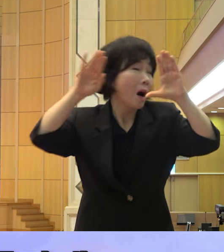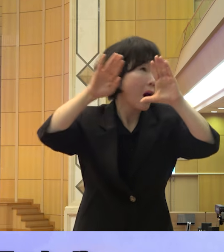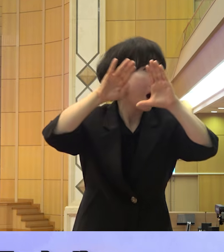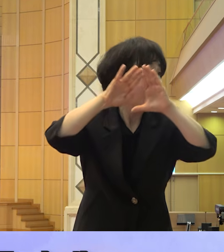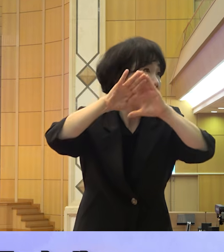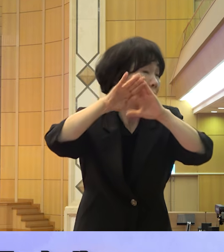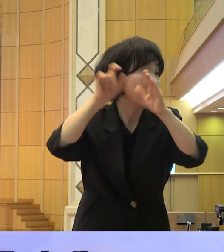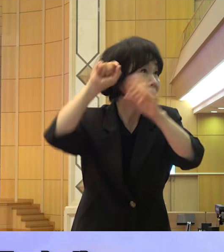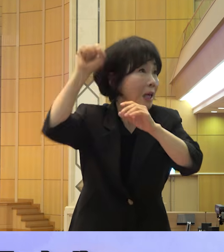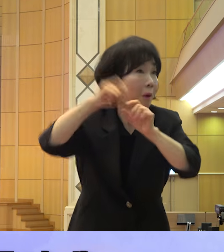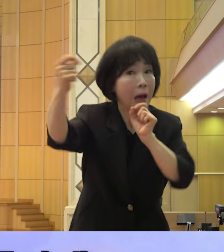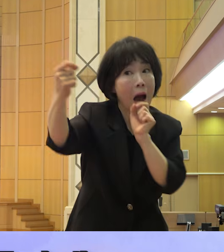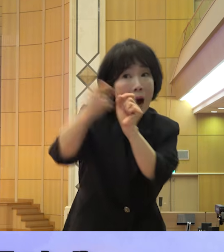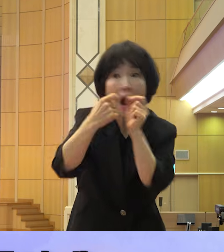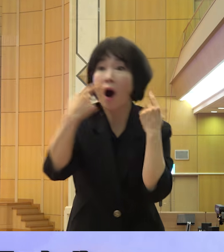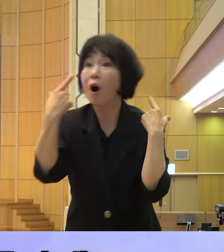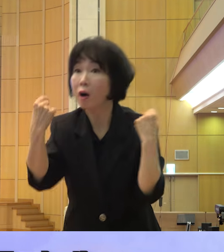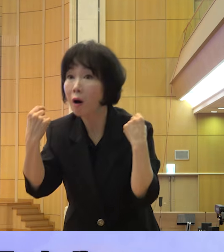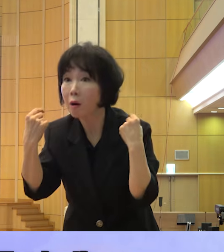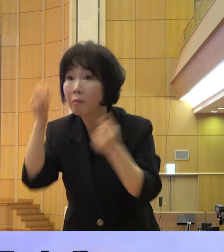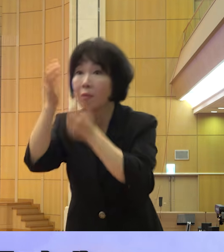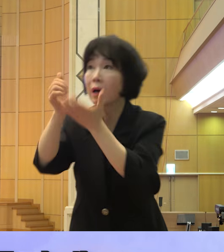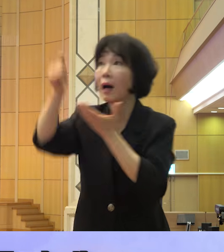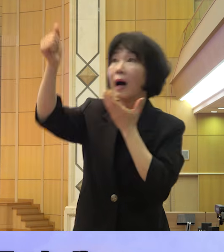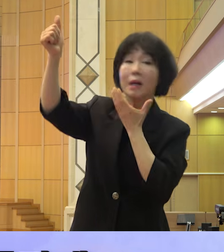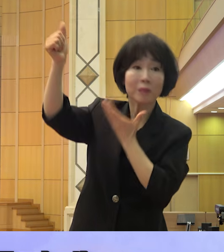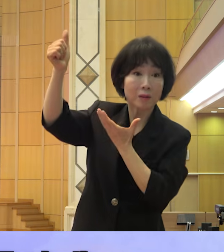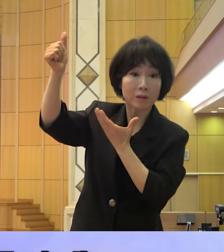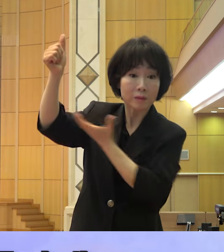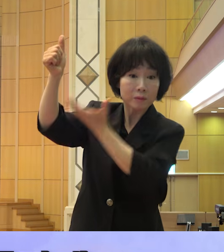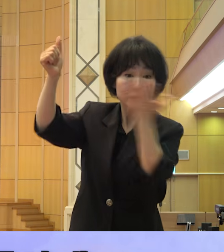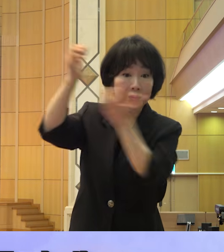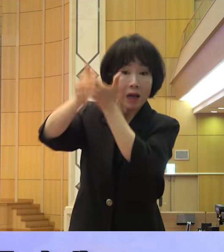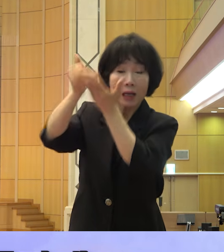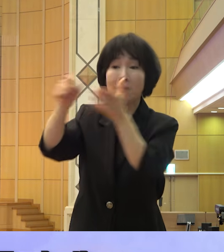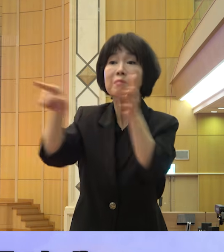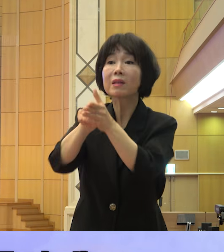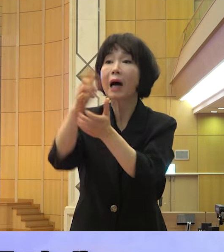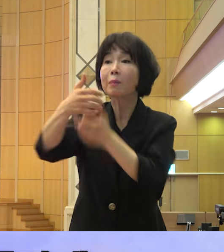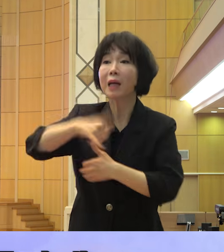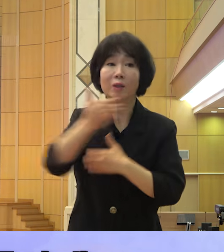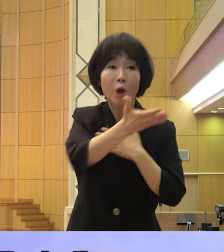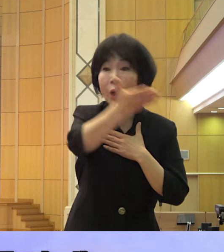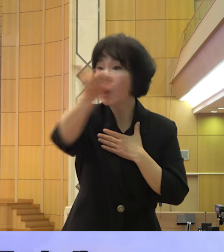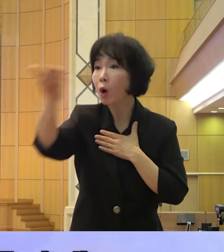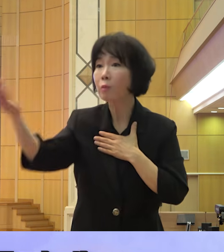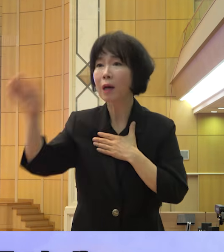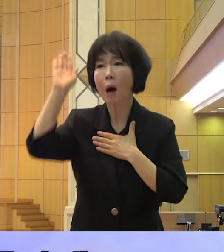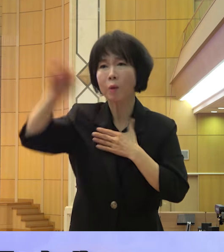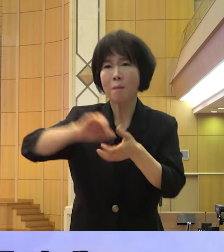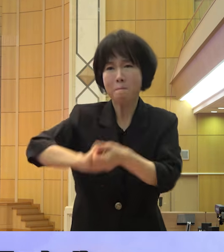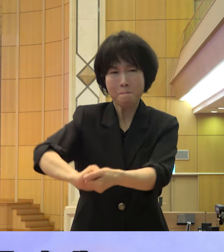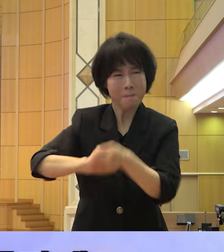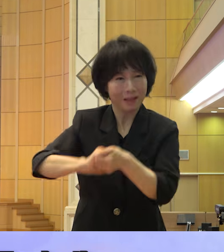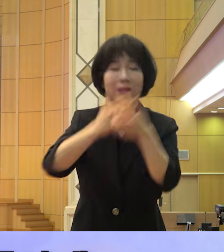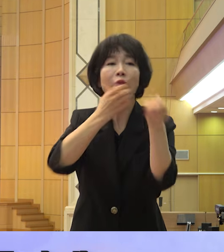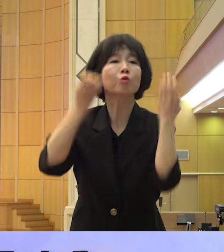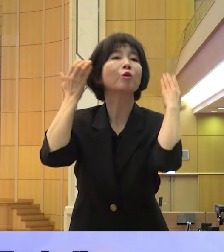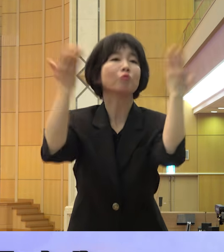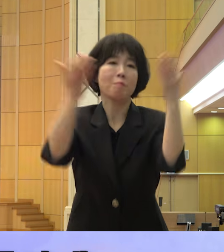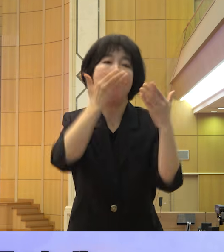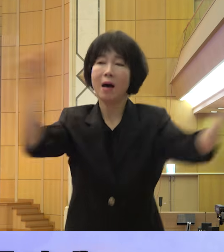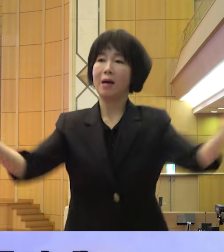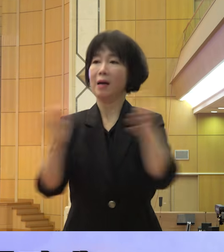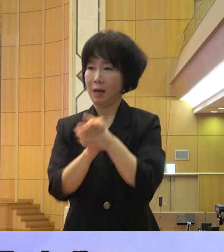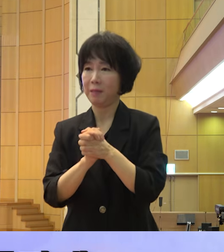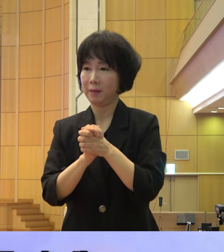새벽이 가까이 오는 것처럼 하나님께서는 하나님 믿는 자녀에게는 반드시 축복해 주시는